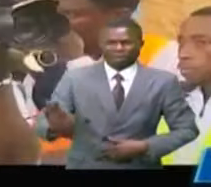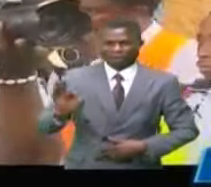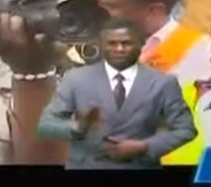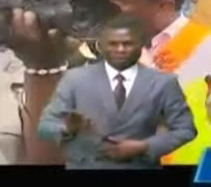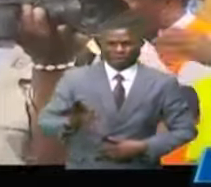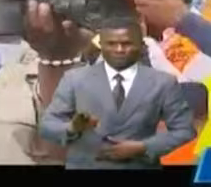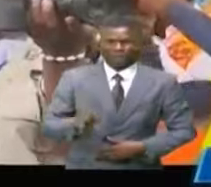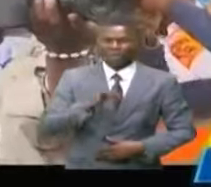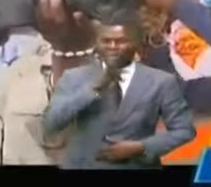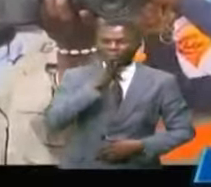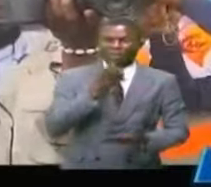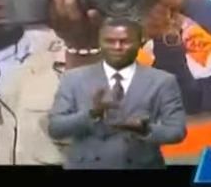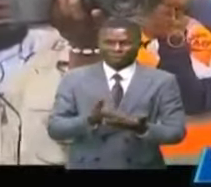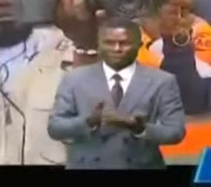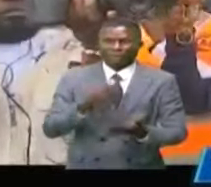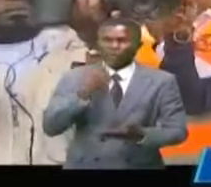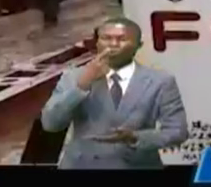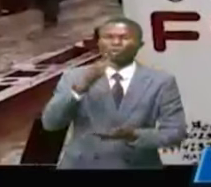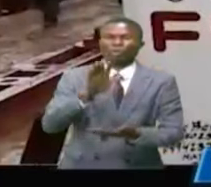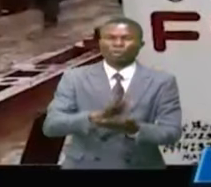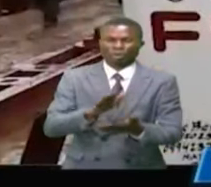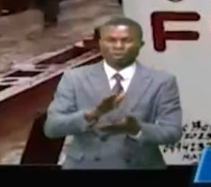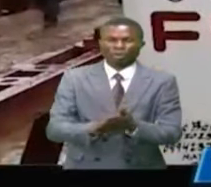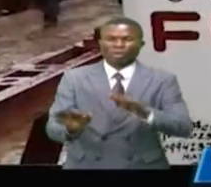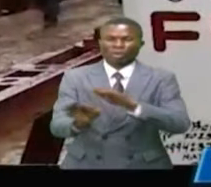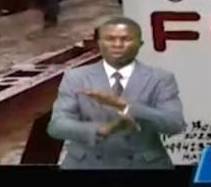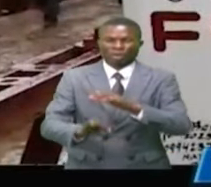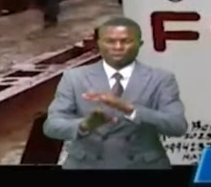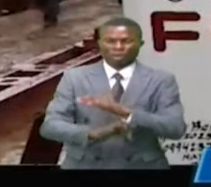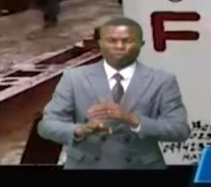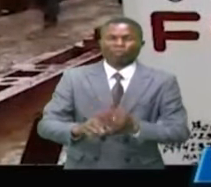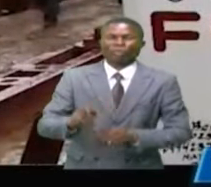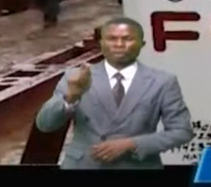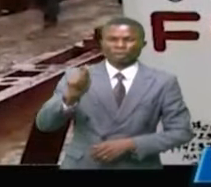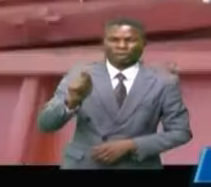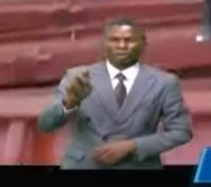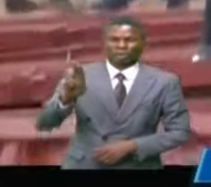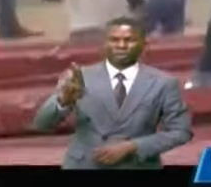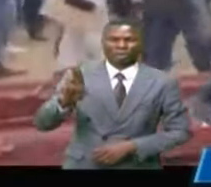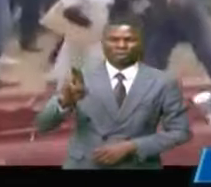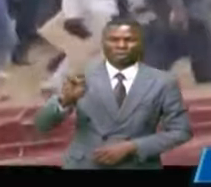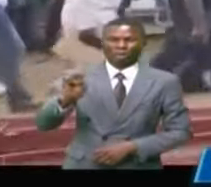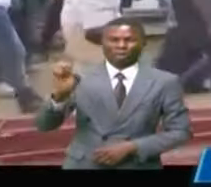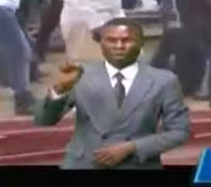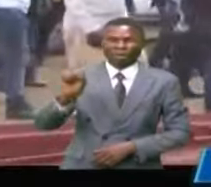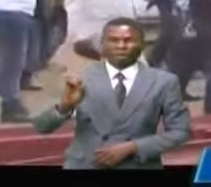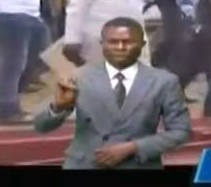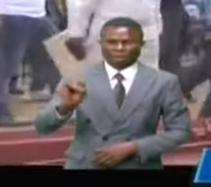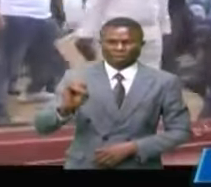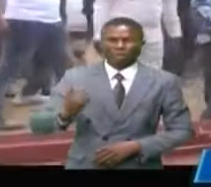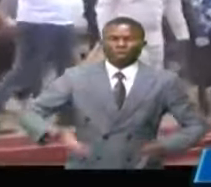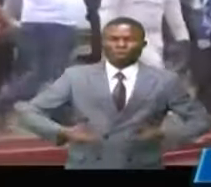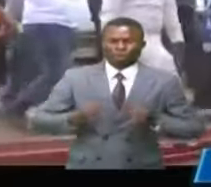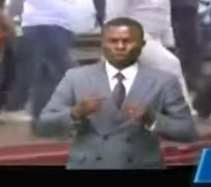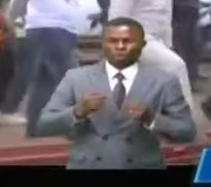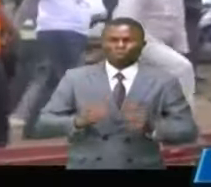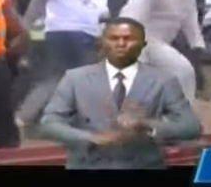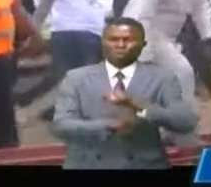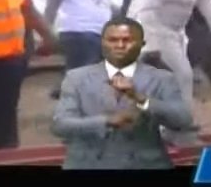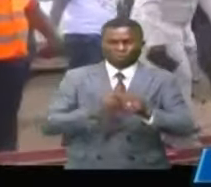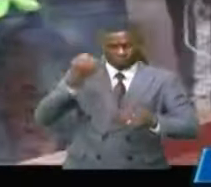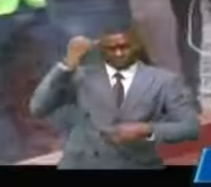la durée. Nous remercions la Fondation Trésor Moutiki et saluons son pragmatisme dans